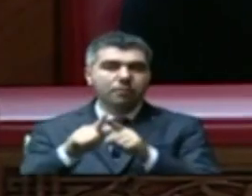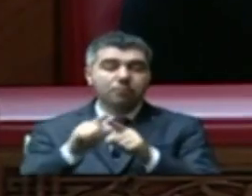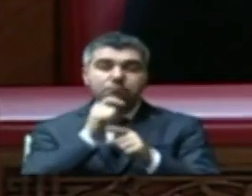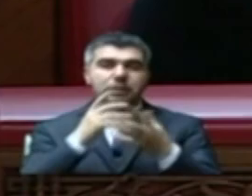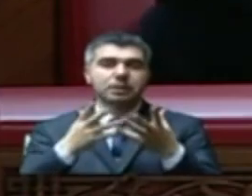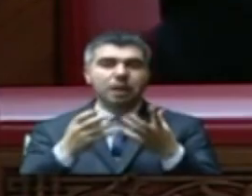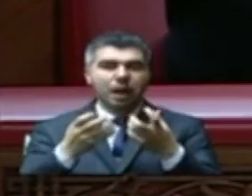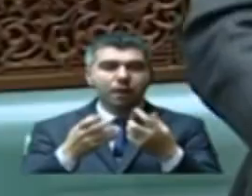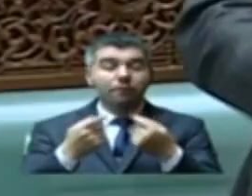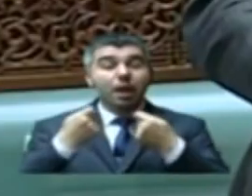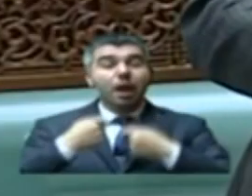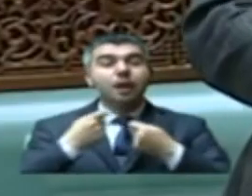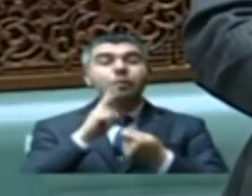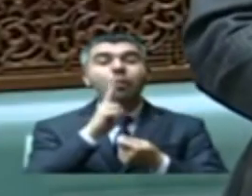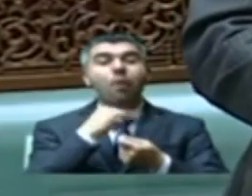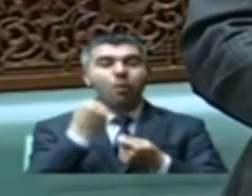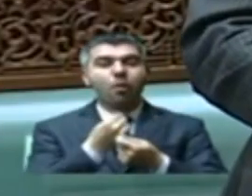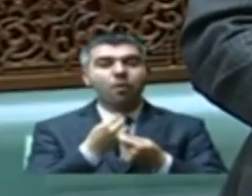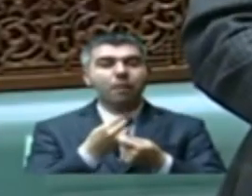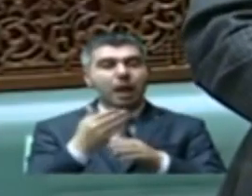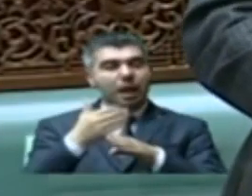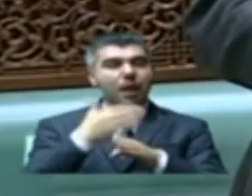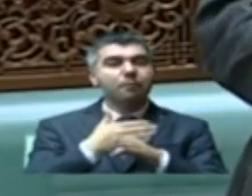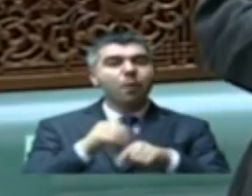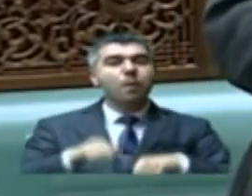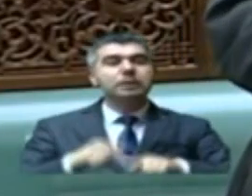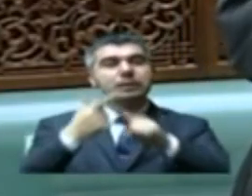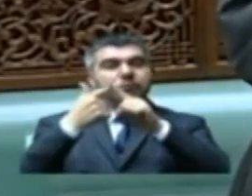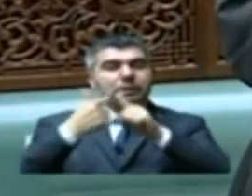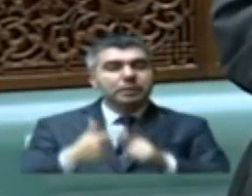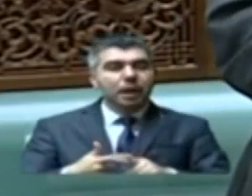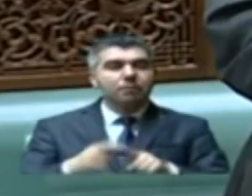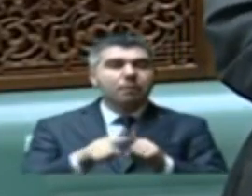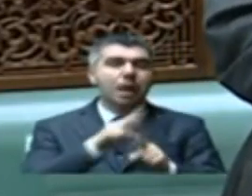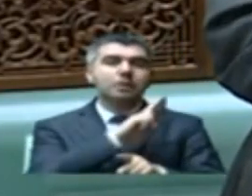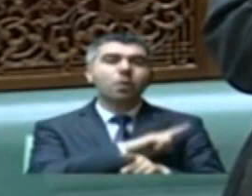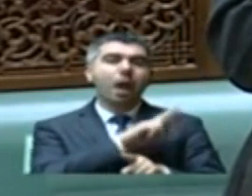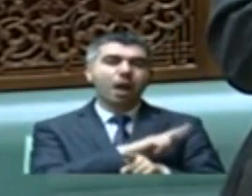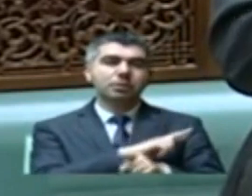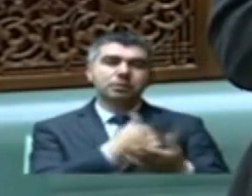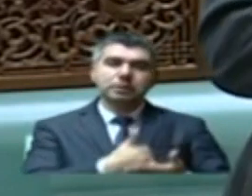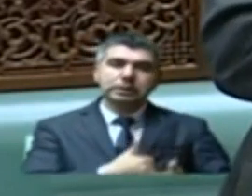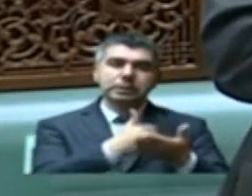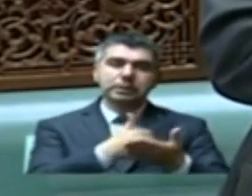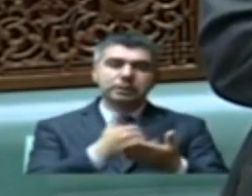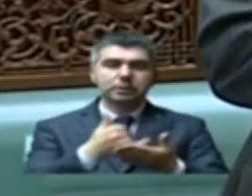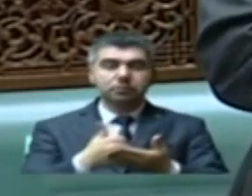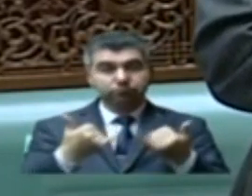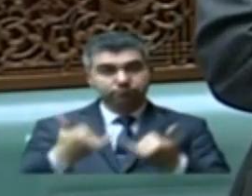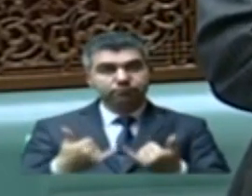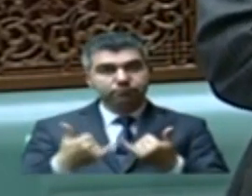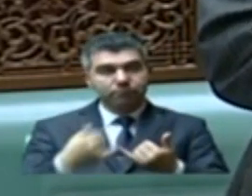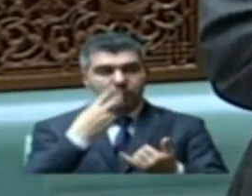كتوقعوا ذكرنا مع رئيس الحكومة السابق فيما يخص وزير المالية إيجاد حلول للتأمين ديال هؤلاء، ولكن إلى حد الآن لم